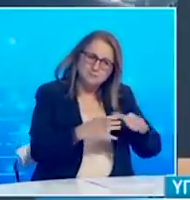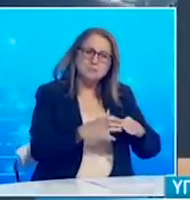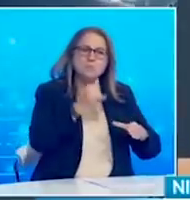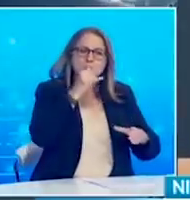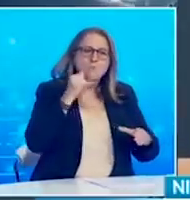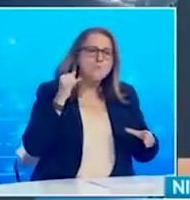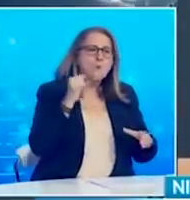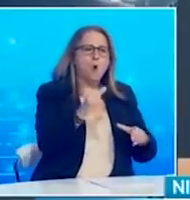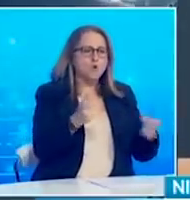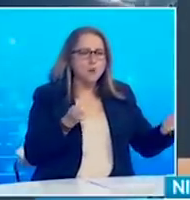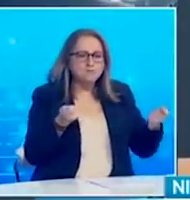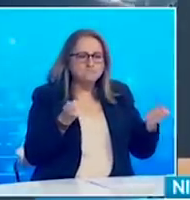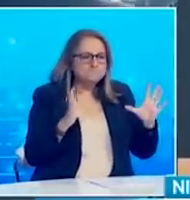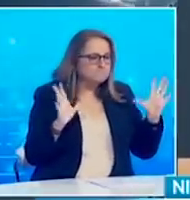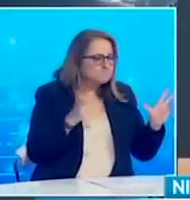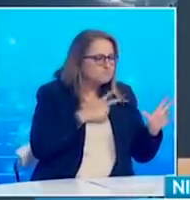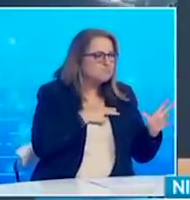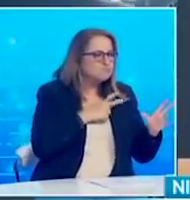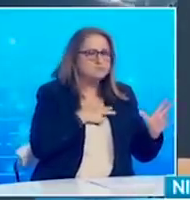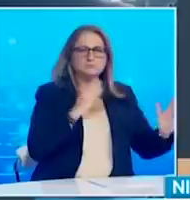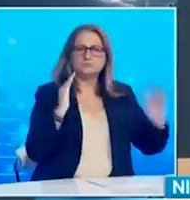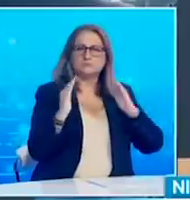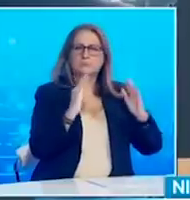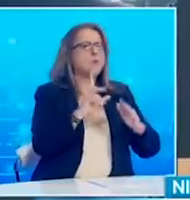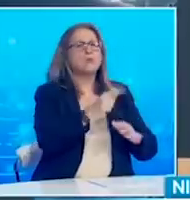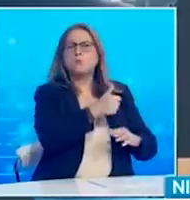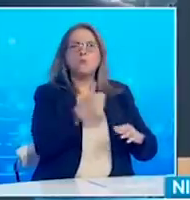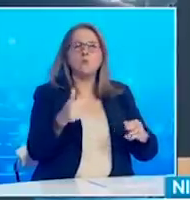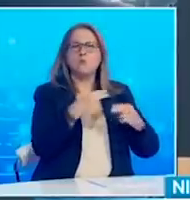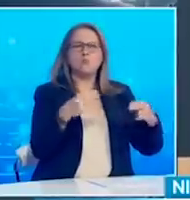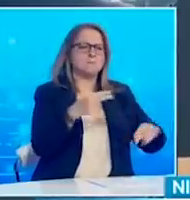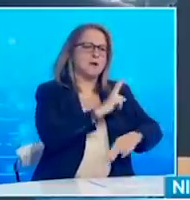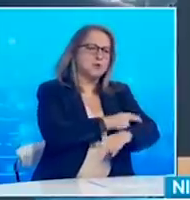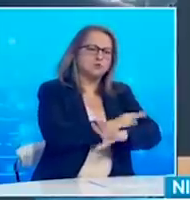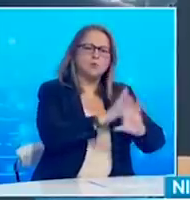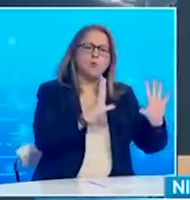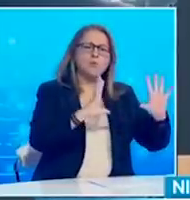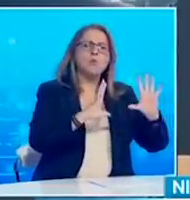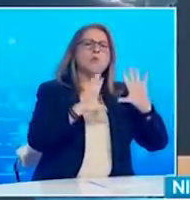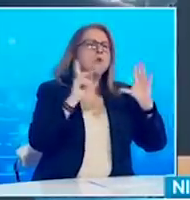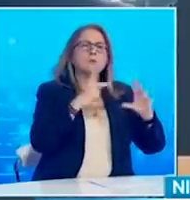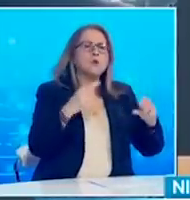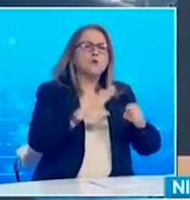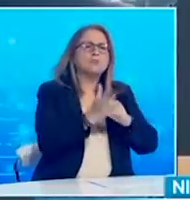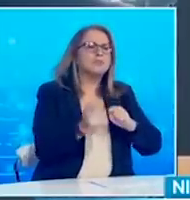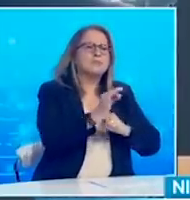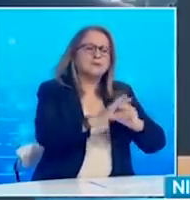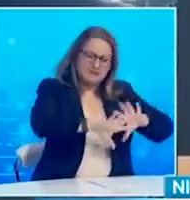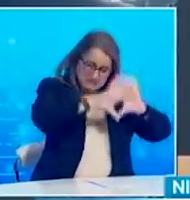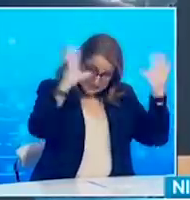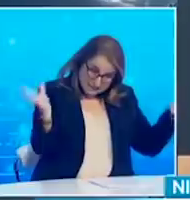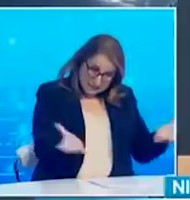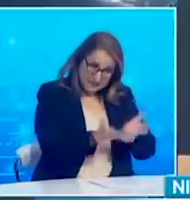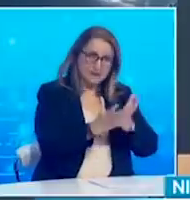προστασία, που θα δίνει απαντήσεις όχι μονάχα στους κινδύνους τους υγειονομικούς, αλλά και σε κάθε κίνδυνο που αφορά στην ανθρώπινη ζωή, στην